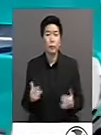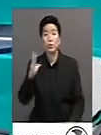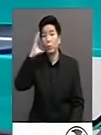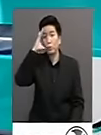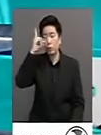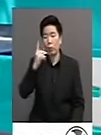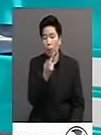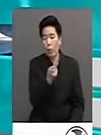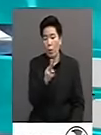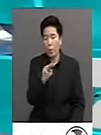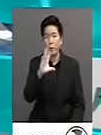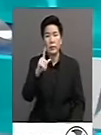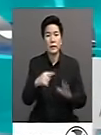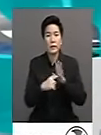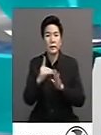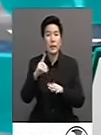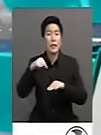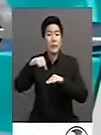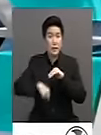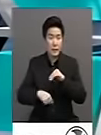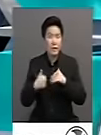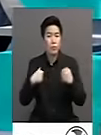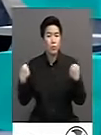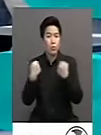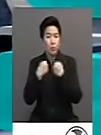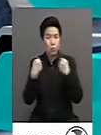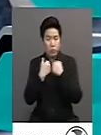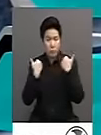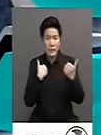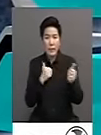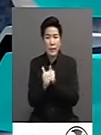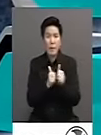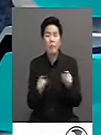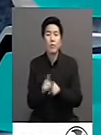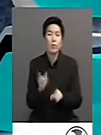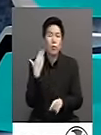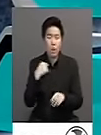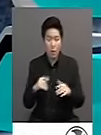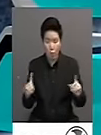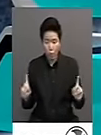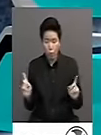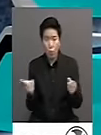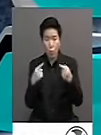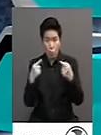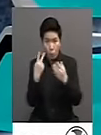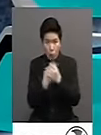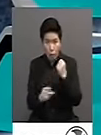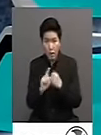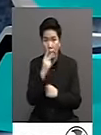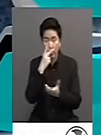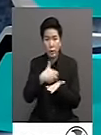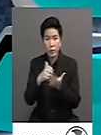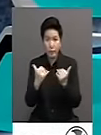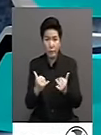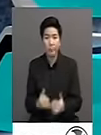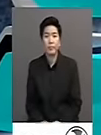ันพรุ่งนี้คอมชั่นลึกศึกมวยไทยทอดน้ำไทยโดยฮีโร่จะทำการแข่งขันกันเหมือนเคยนะครับจะมีคู่ไหนที่น่าสนใจบ้างติดตามกันในรายง